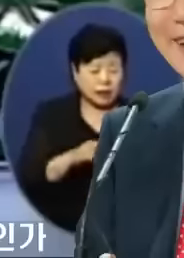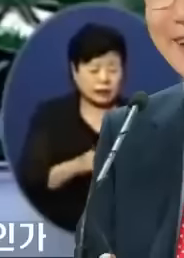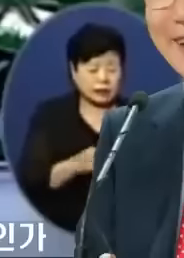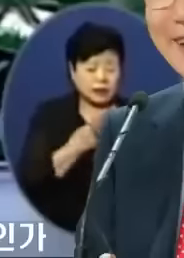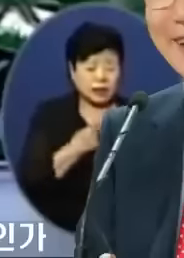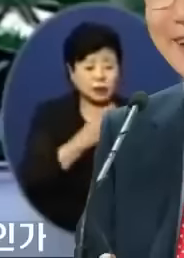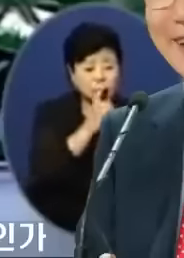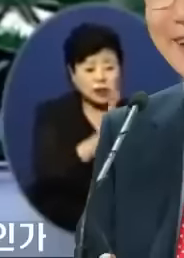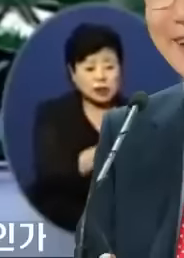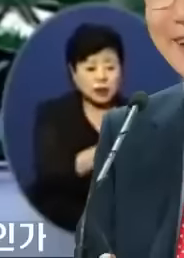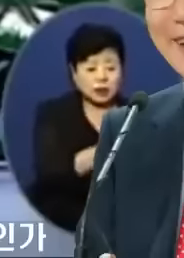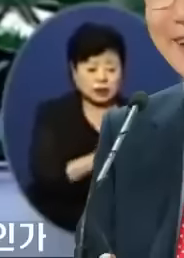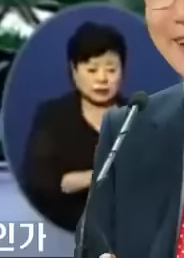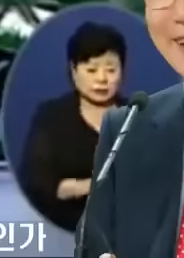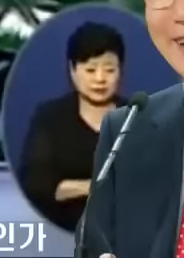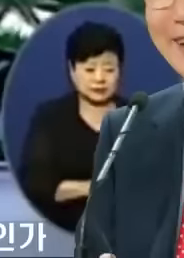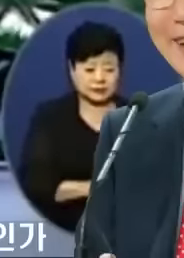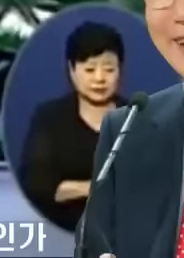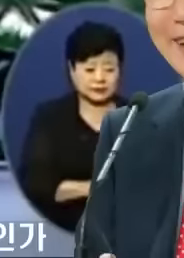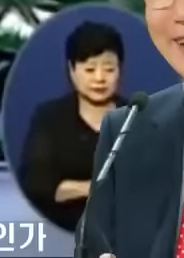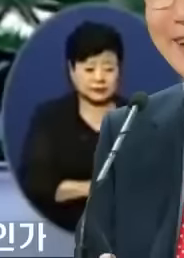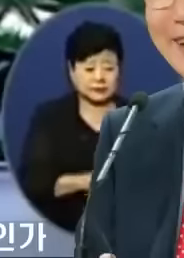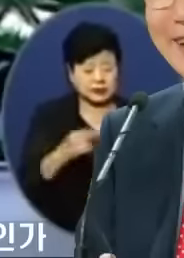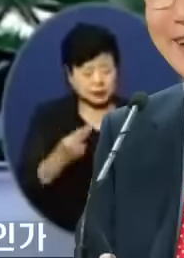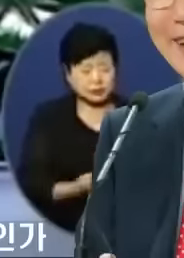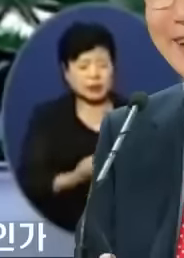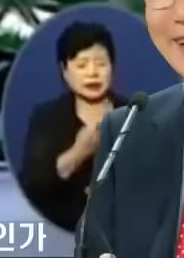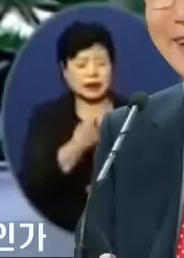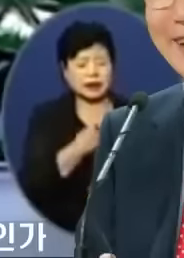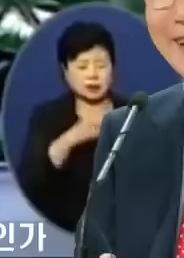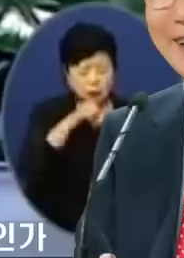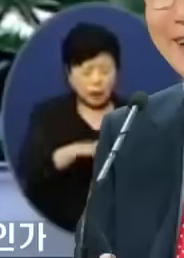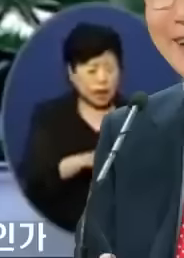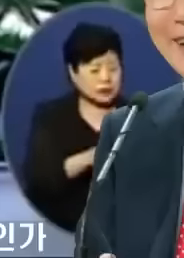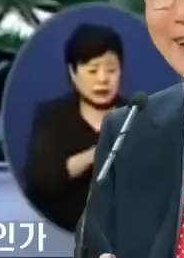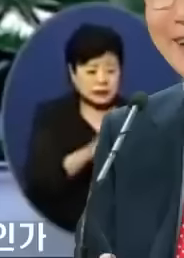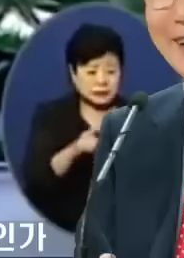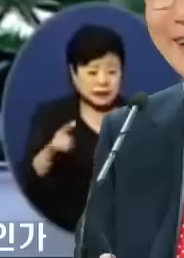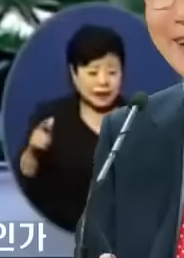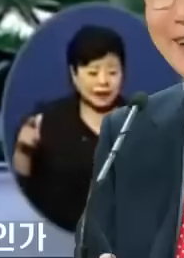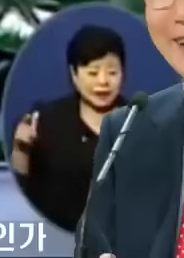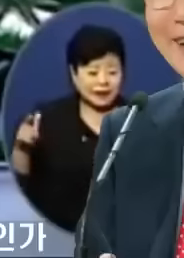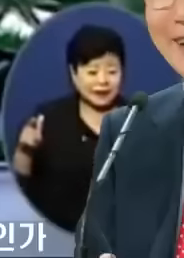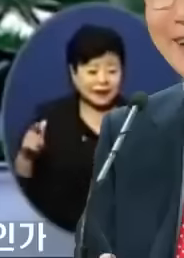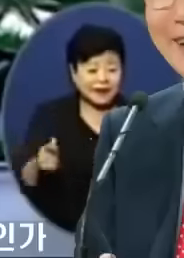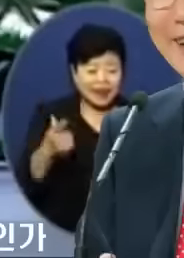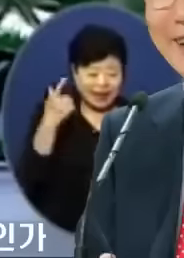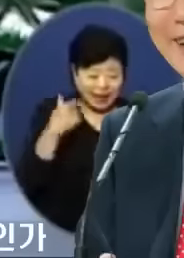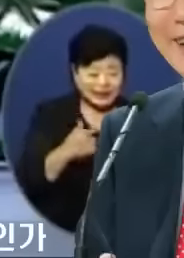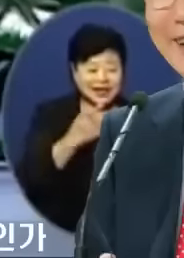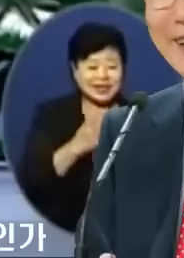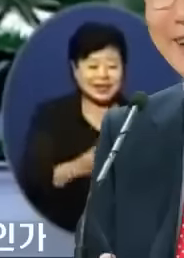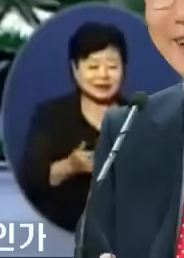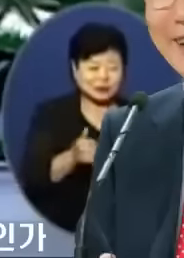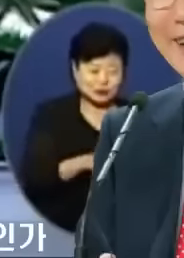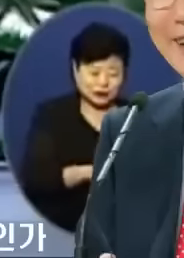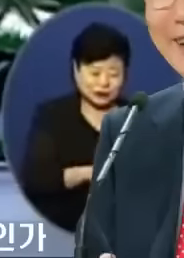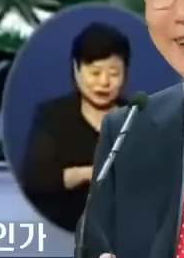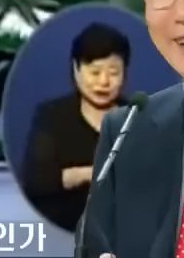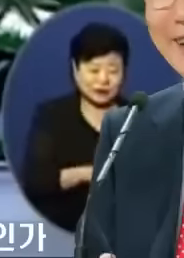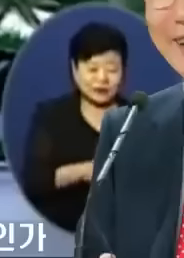당해도 이깁니다. 그 꾸르뜨림을 당하여도 망하지 않습니다. 항상 예수 죽인